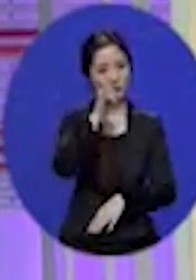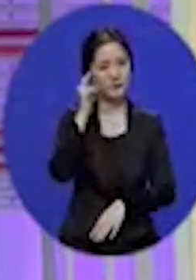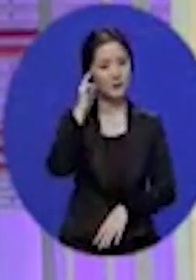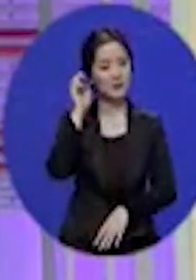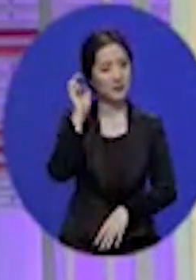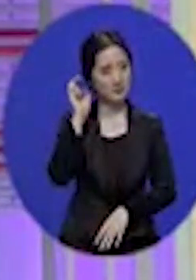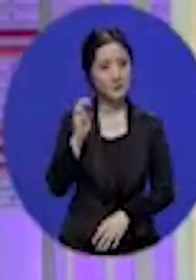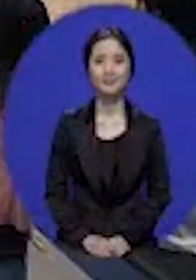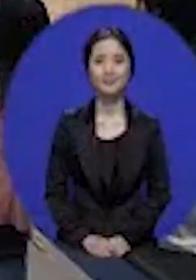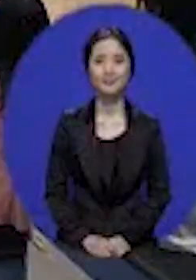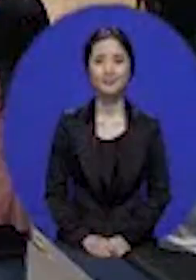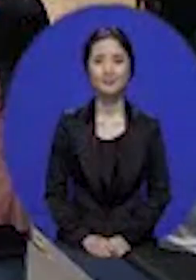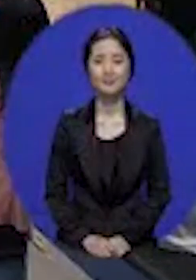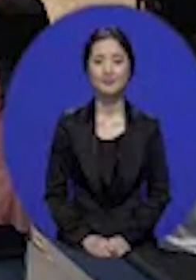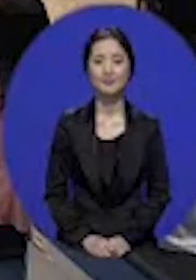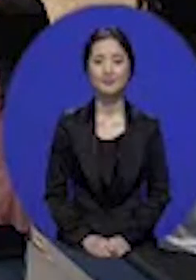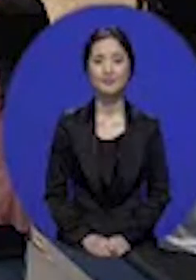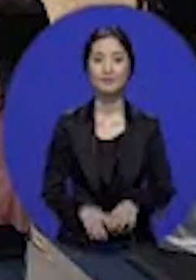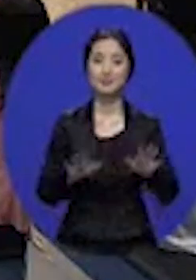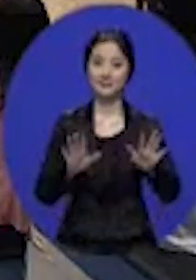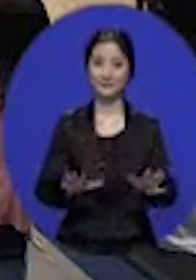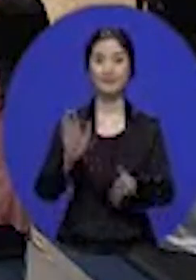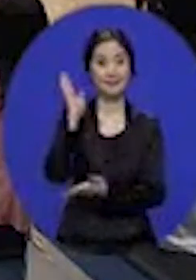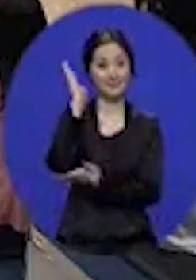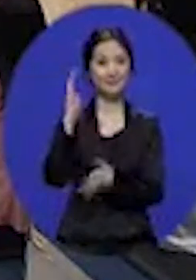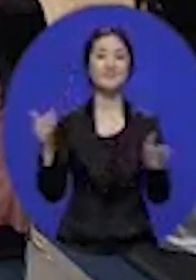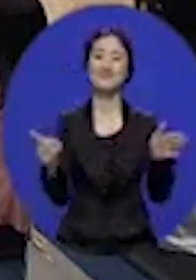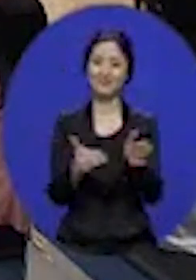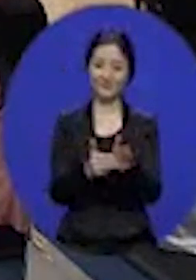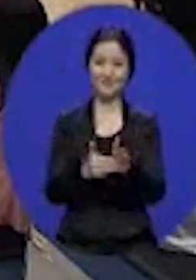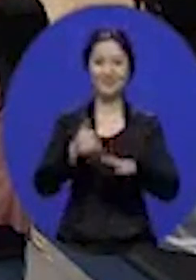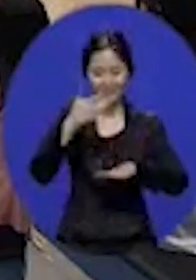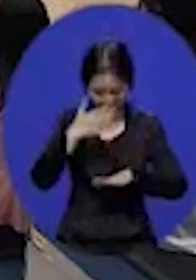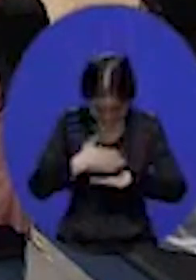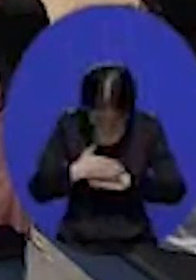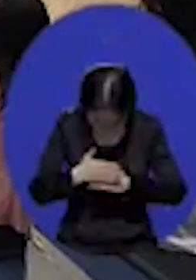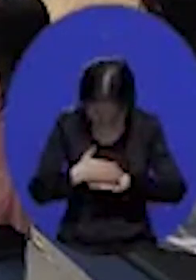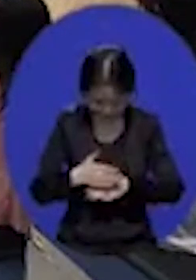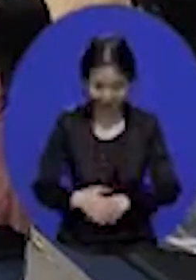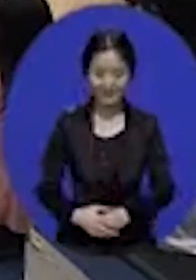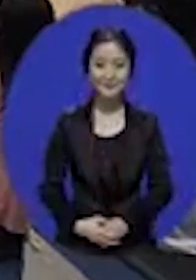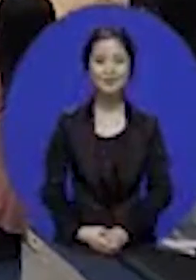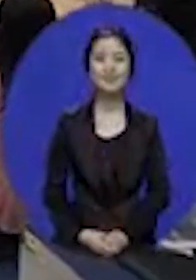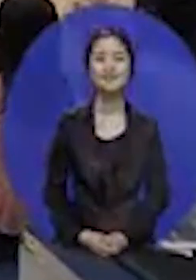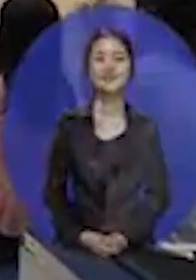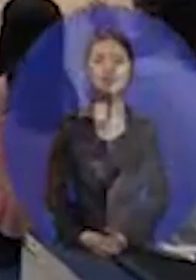그런 생각을 하게 됐습니다. 자, 그럼 오늘 강의는 여기서 마치겠습니다. 감사합니다.